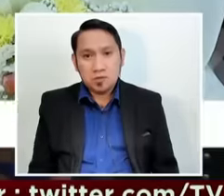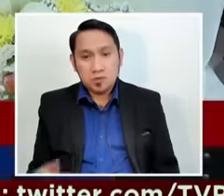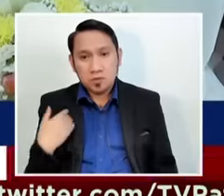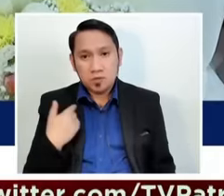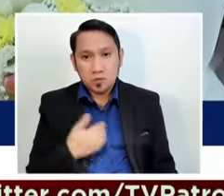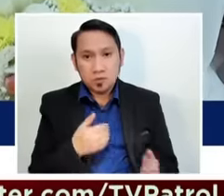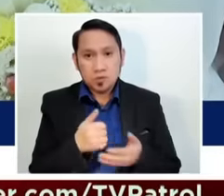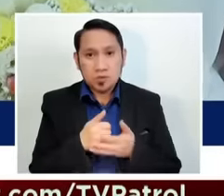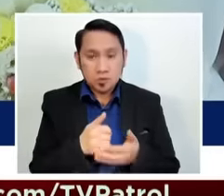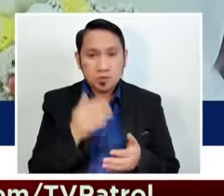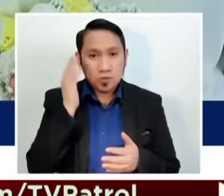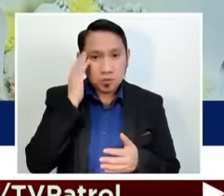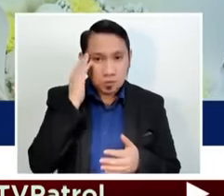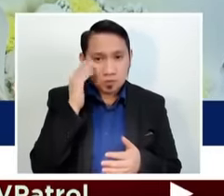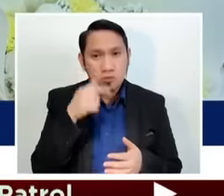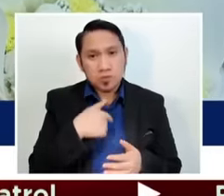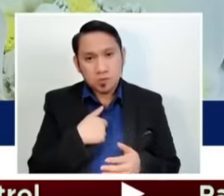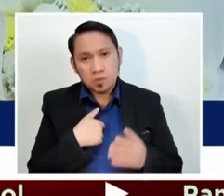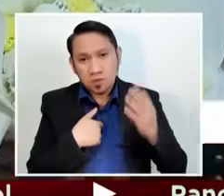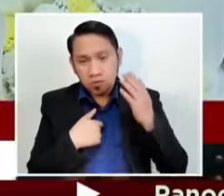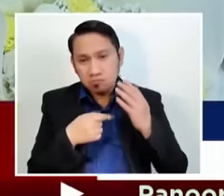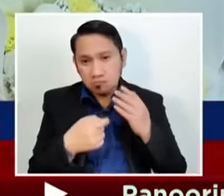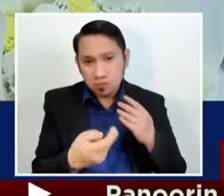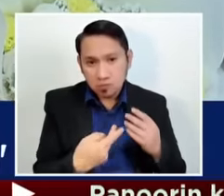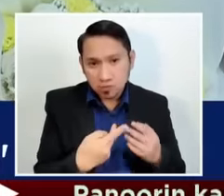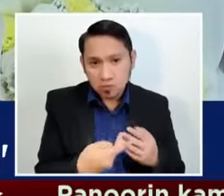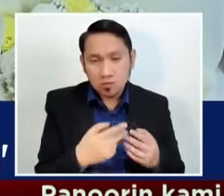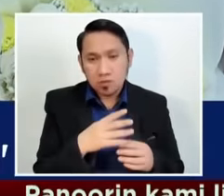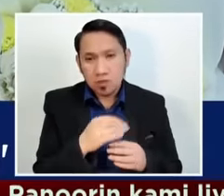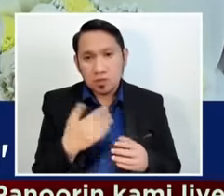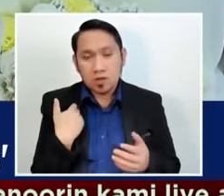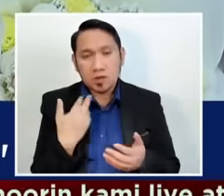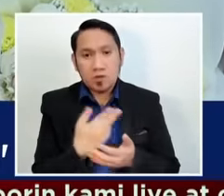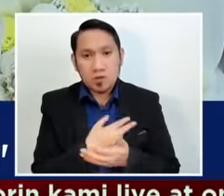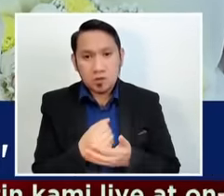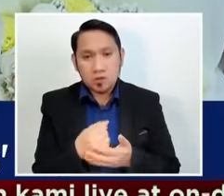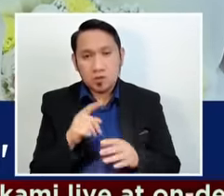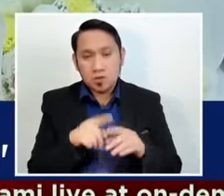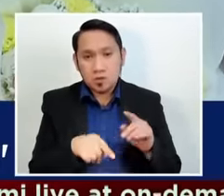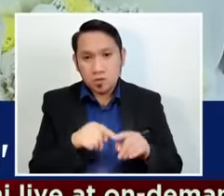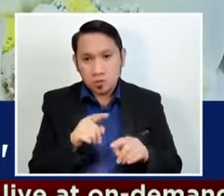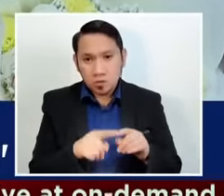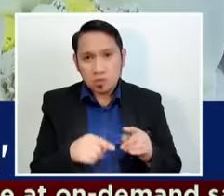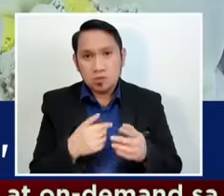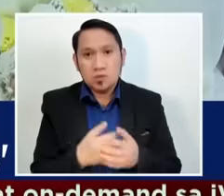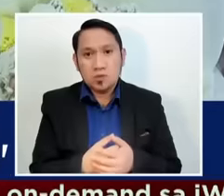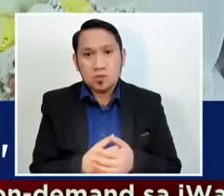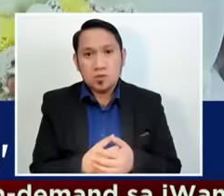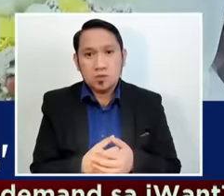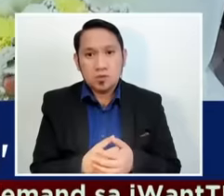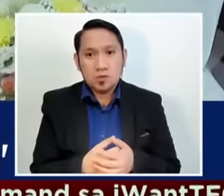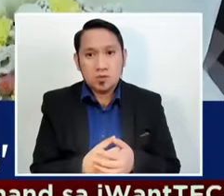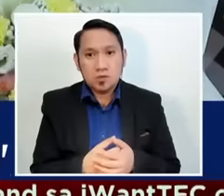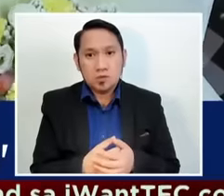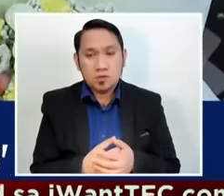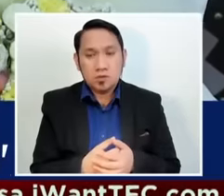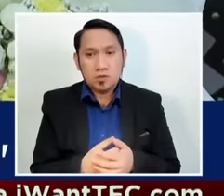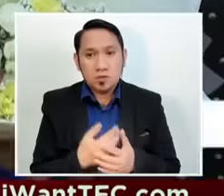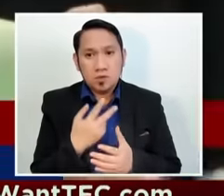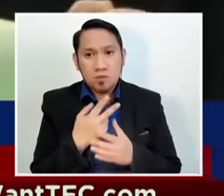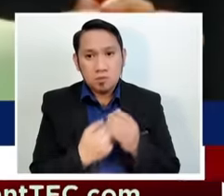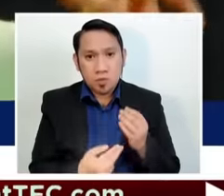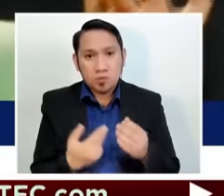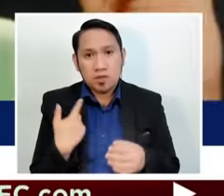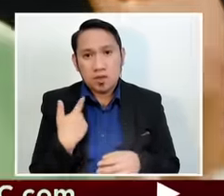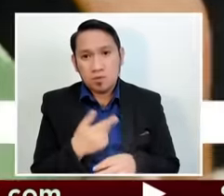kilala niya ako, kilala ko siya. Tapos ginamit namin yung relasyon namin bilang magkaibigan, parang magkapatid din. Tsaka pareho na kaming ulilang